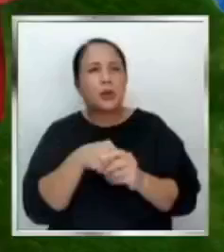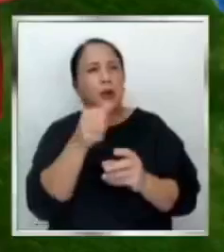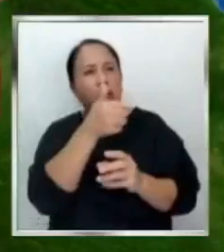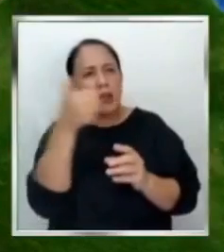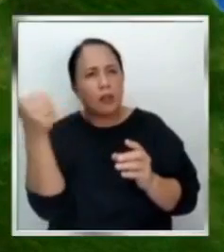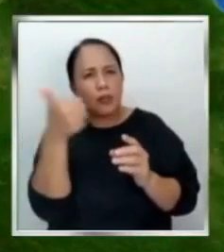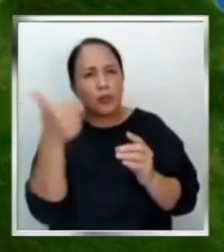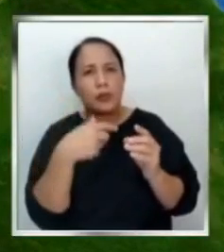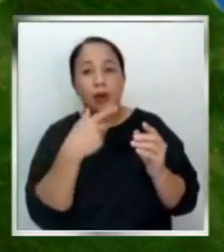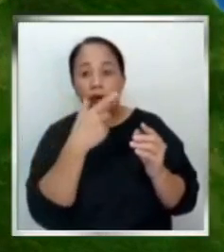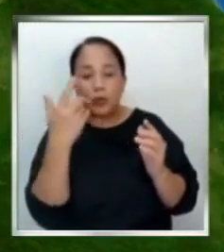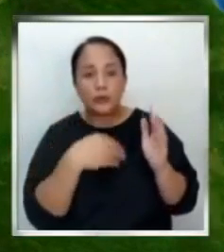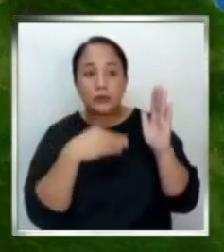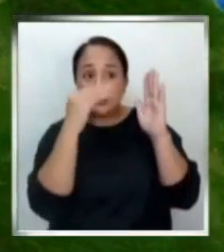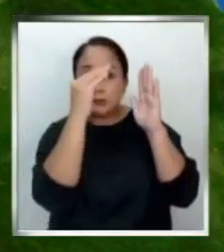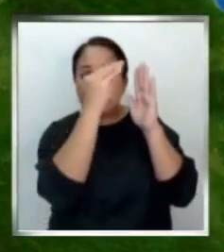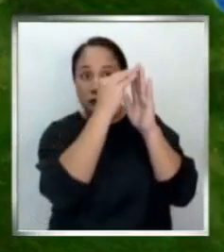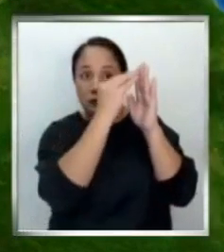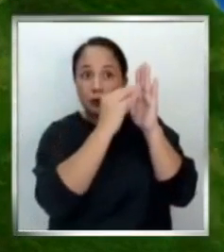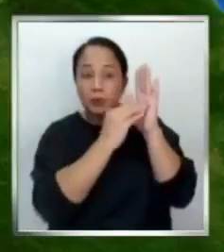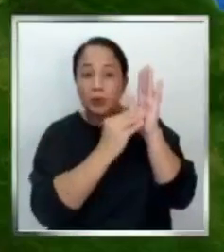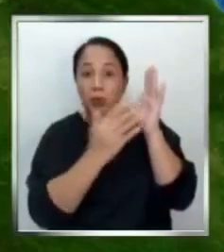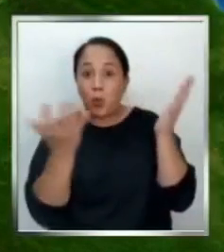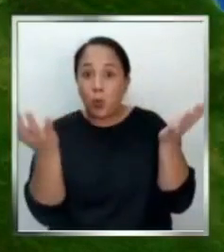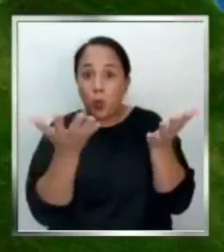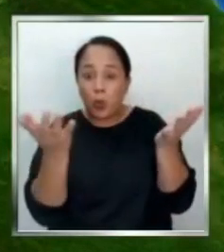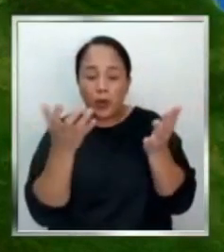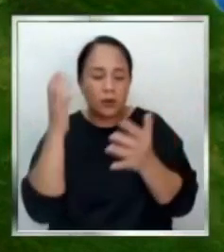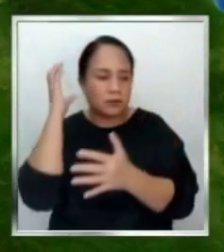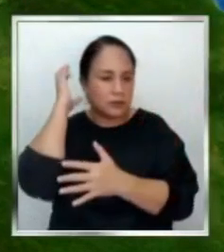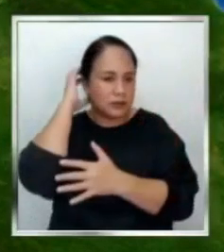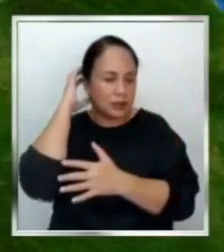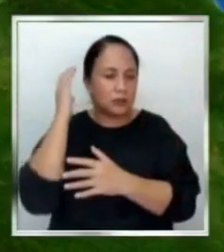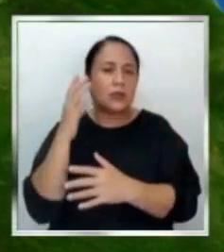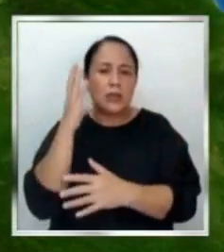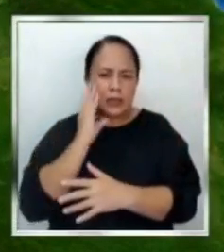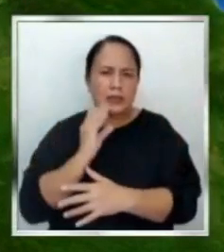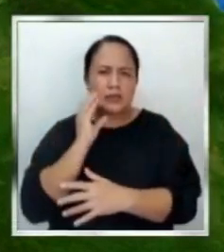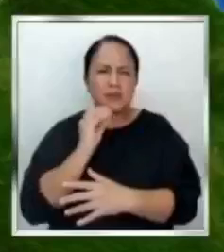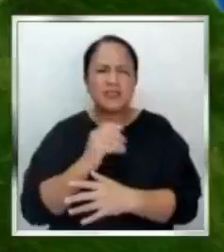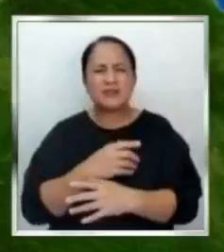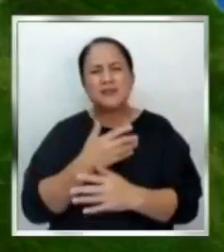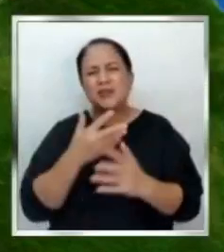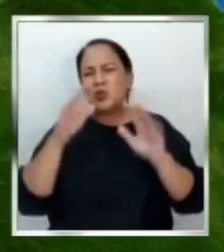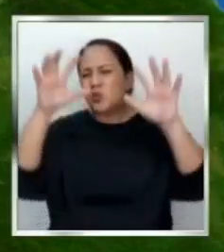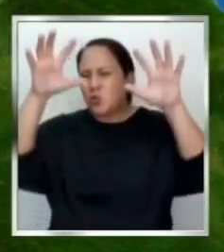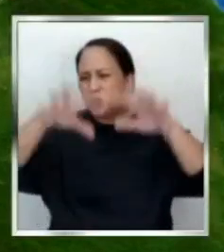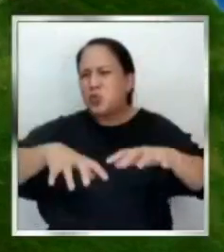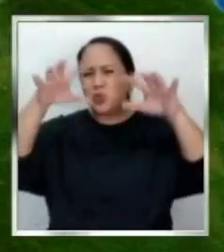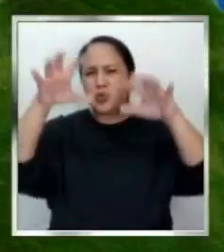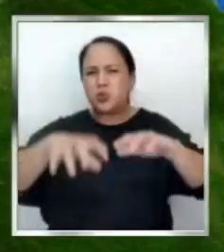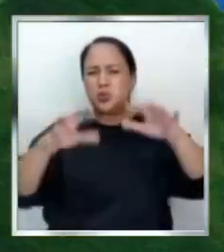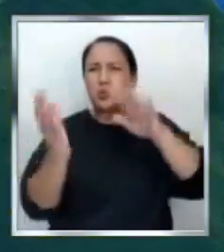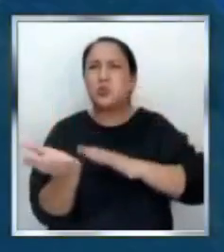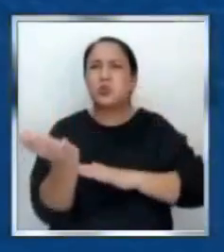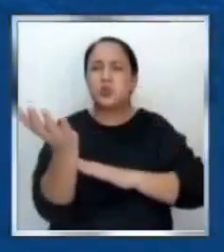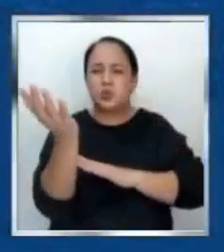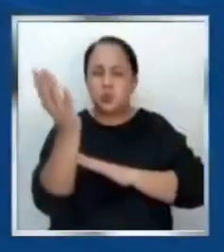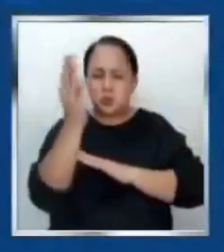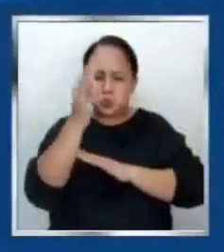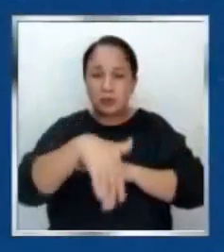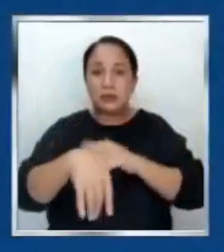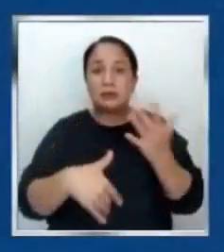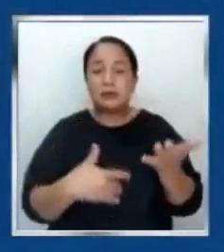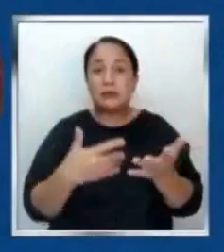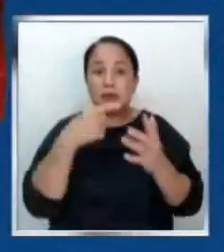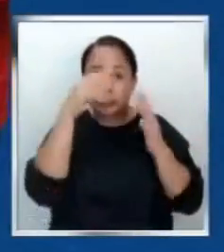Dinagat Islands sa Mindanao. Makakaranas po ng masungit na panahon ngayong magdamag yung mga binanggit nating lugar. Inaasahan din ang